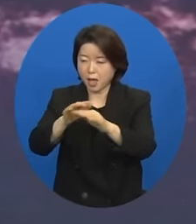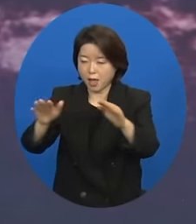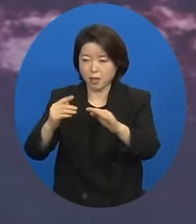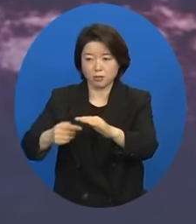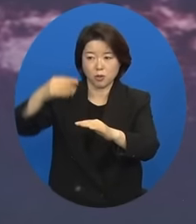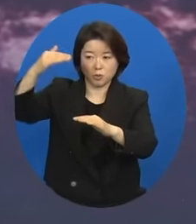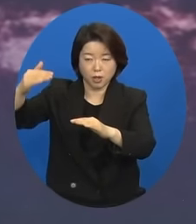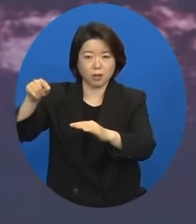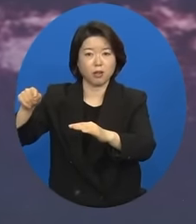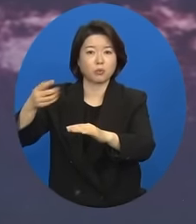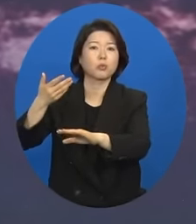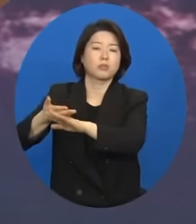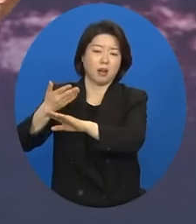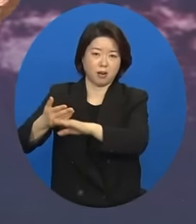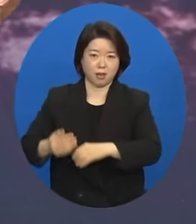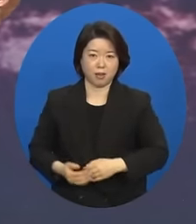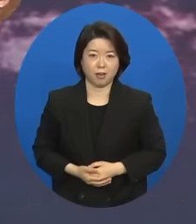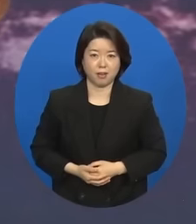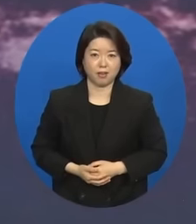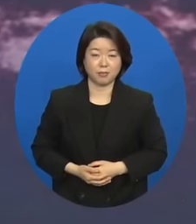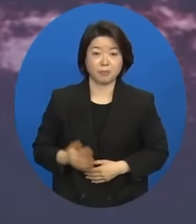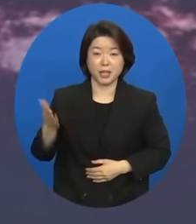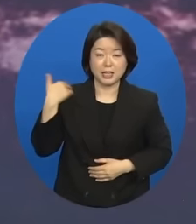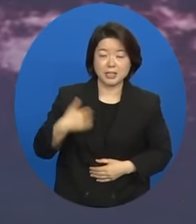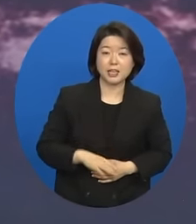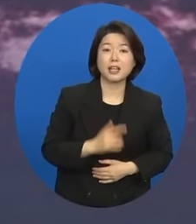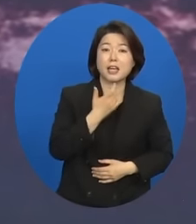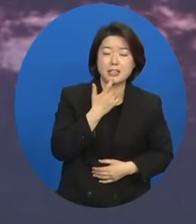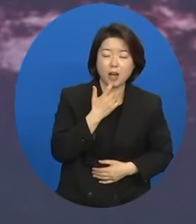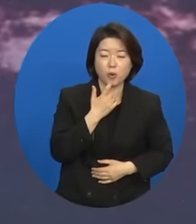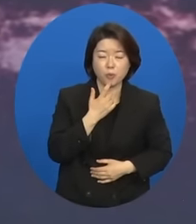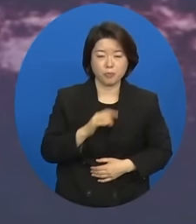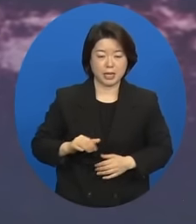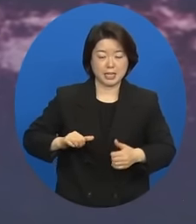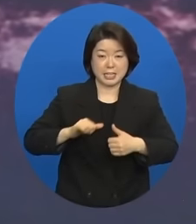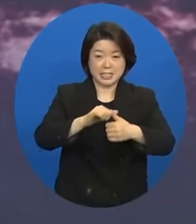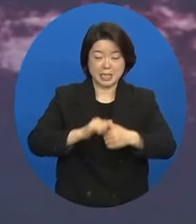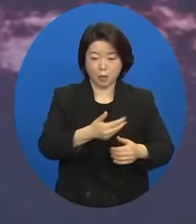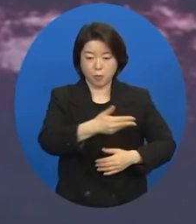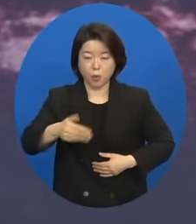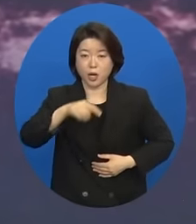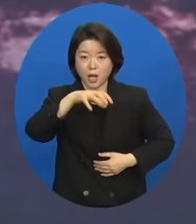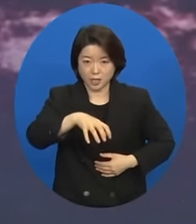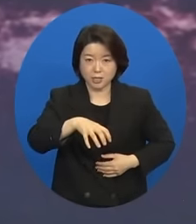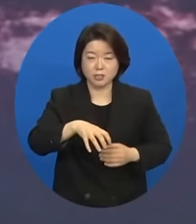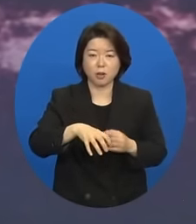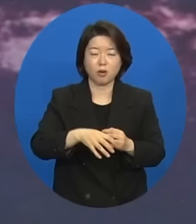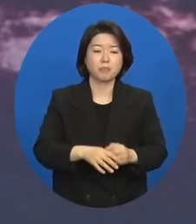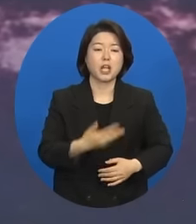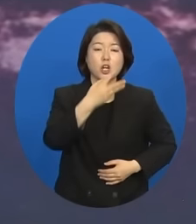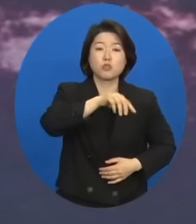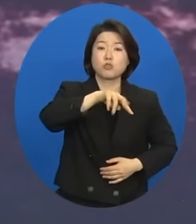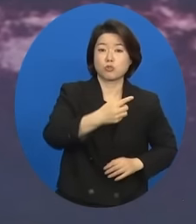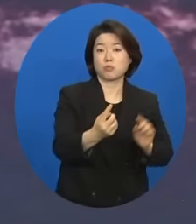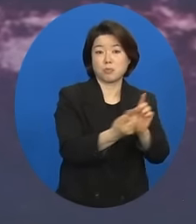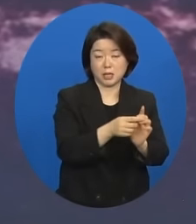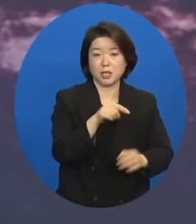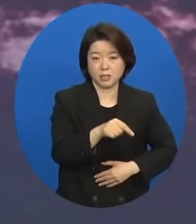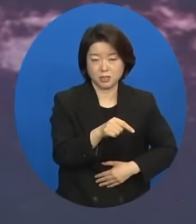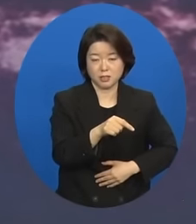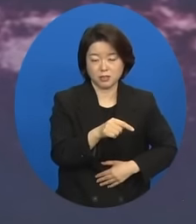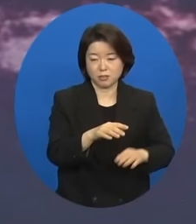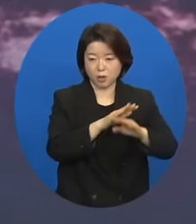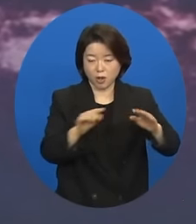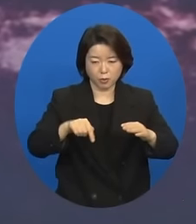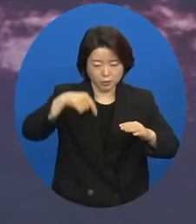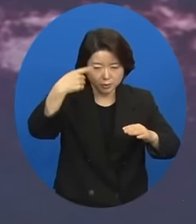나오지 그때도 그는 혼자남게 돼요 또 루스가 나오는 것이죠 근데 그것을 통과고 난 다음 야은 다른 사람이